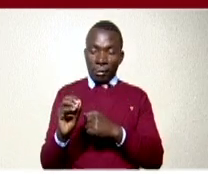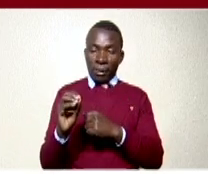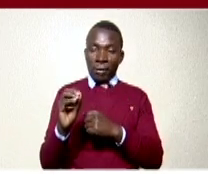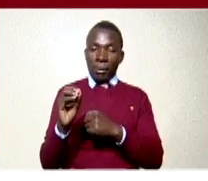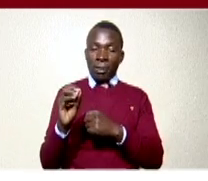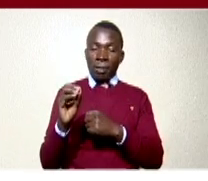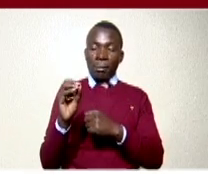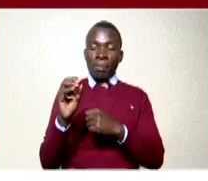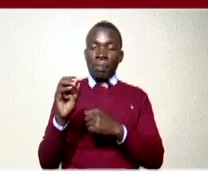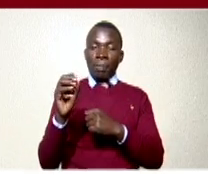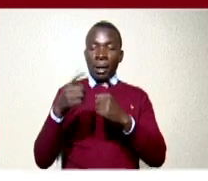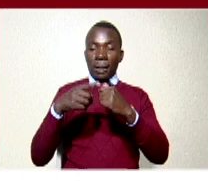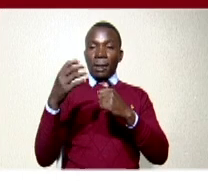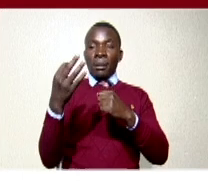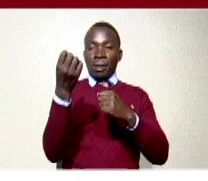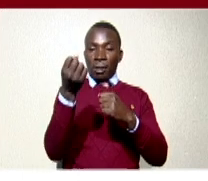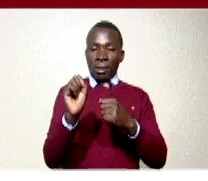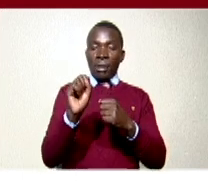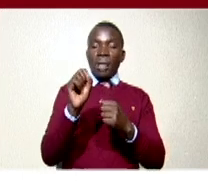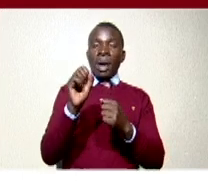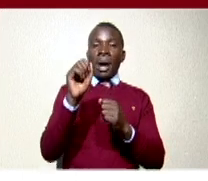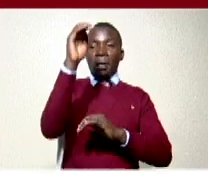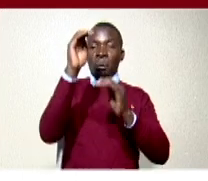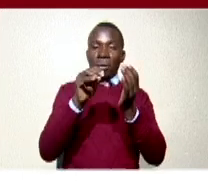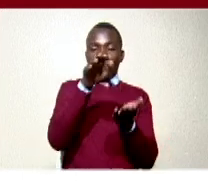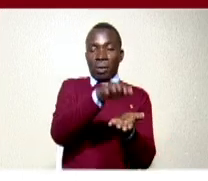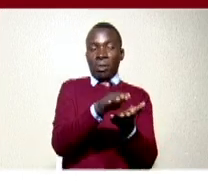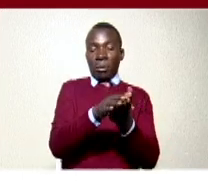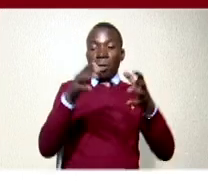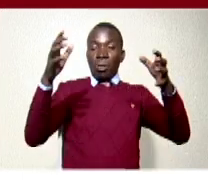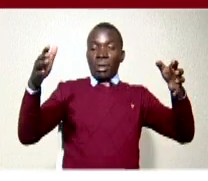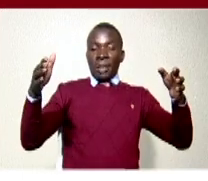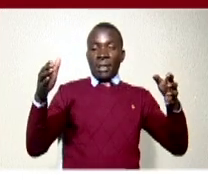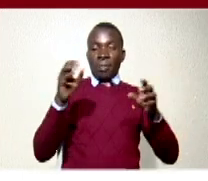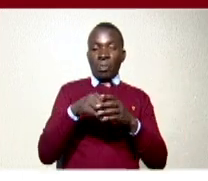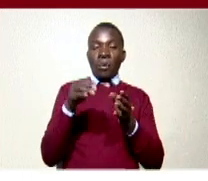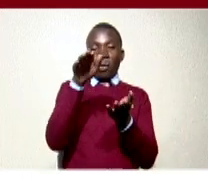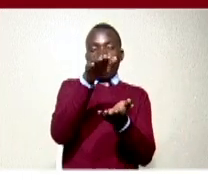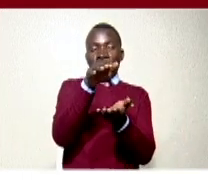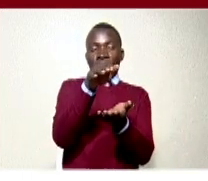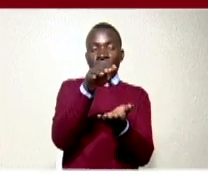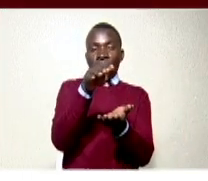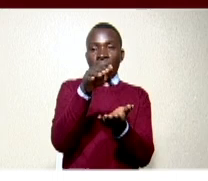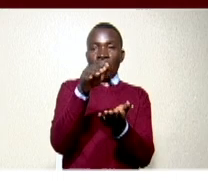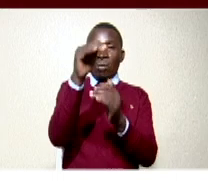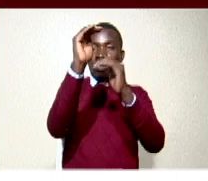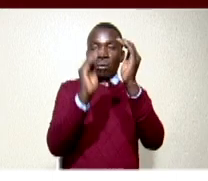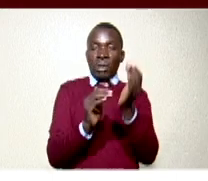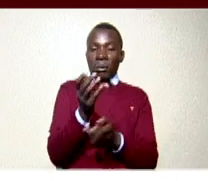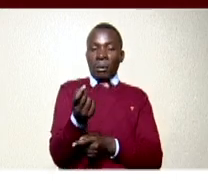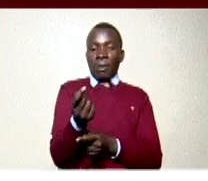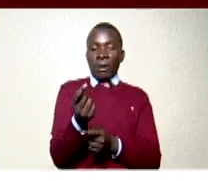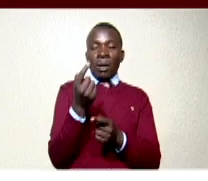990.635 million. Hanyuma urwego rw'amabanki ari narwo rwego runini muri uru rwego rw'imari dusanga rwo